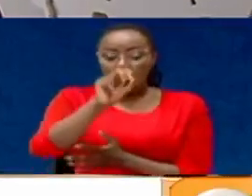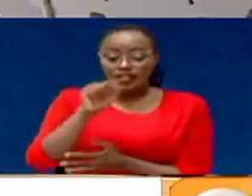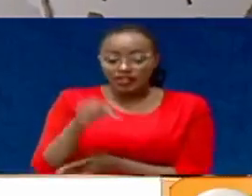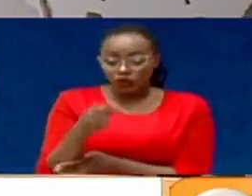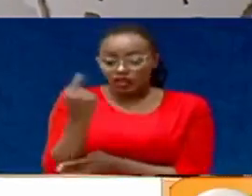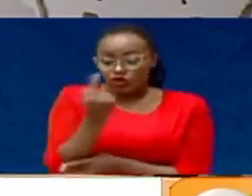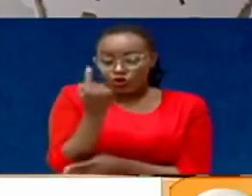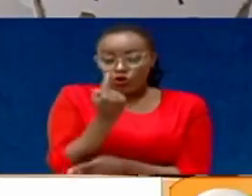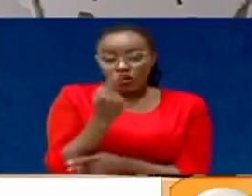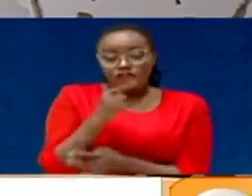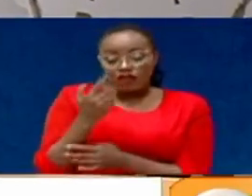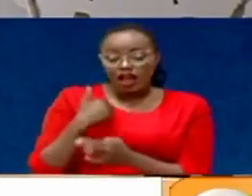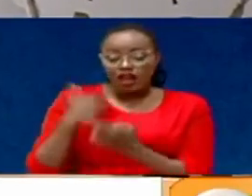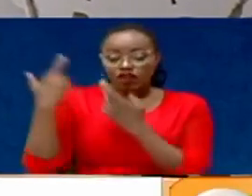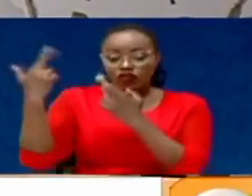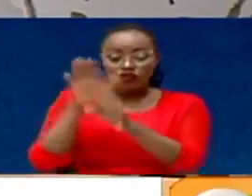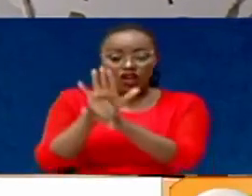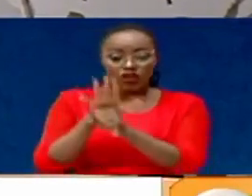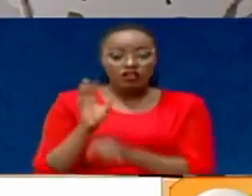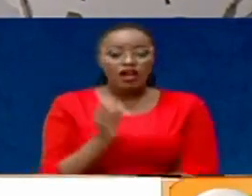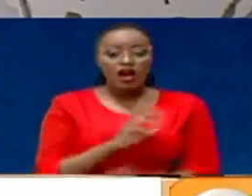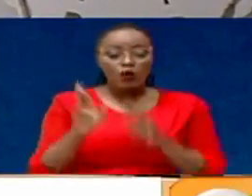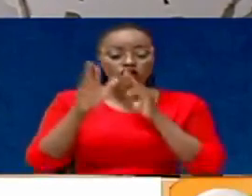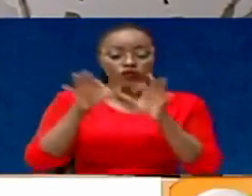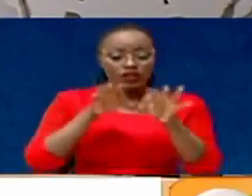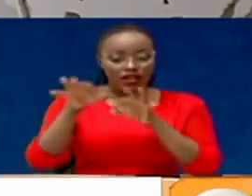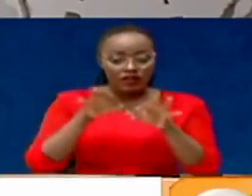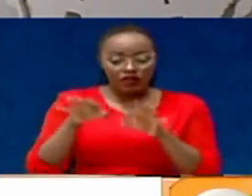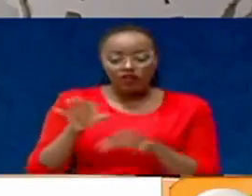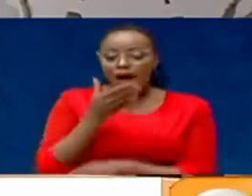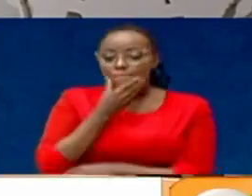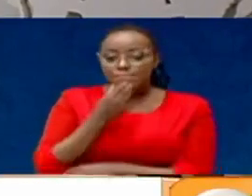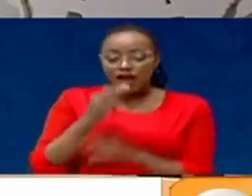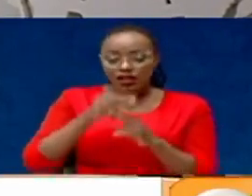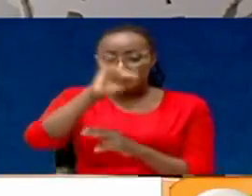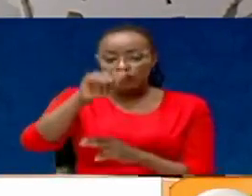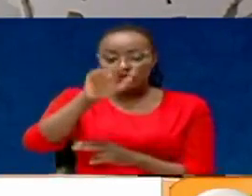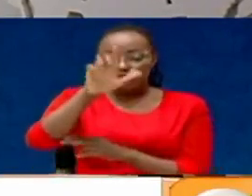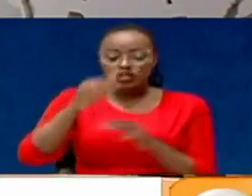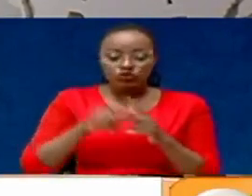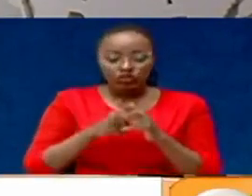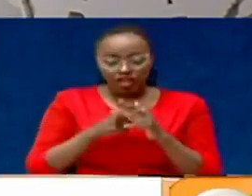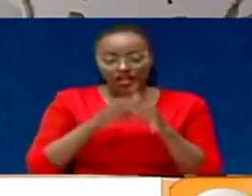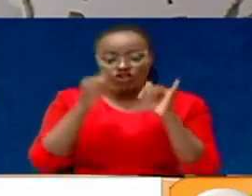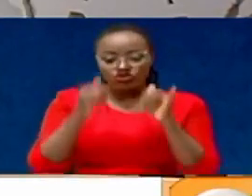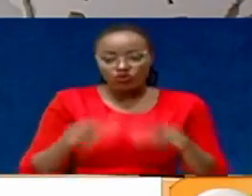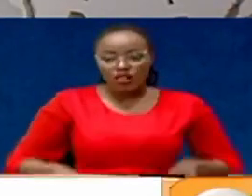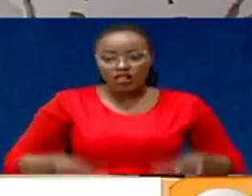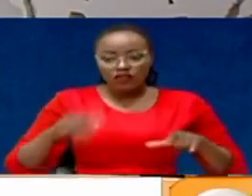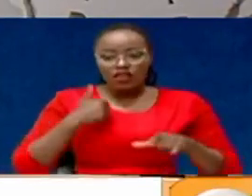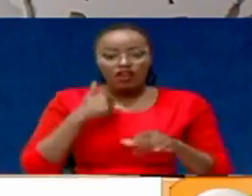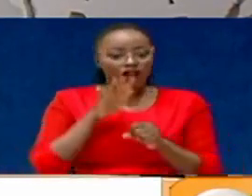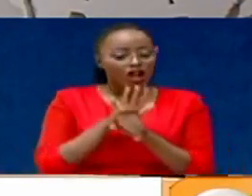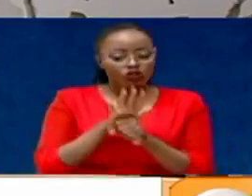1,030 akiwa mwingi wa matumaini. Na kama Hassan Mugambi anavyoarifu, Wambua anataraji kuanza maisha upya akiwa mwingi wa msamaha